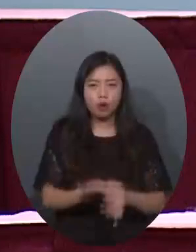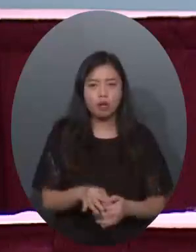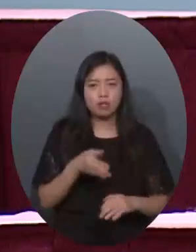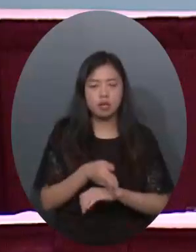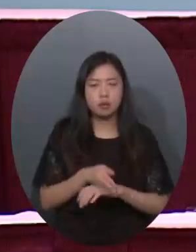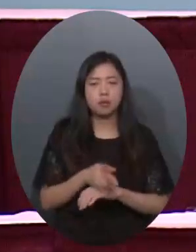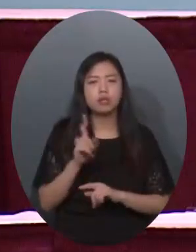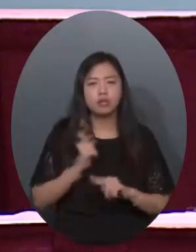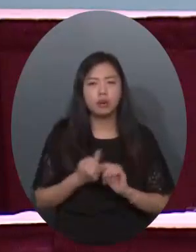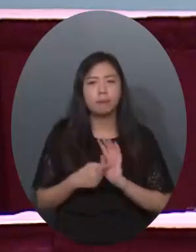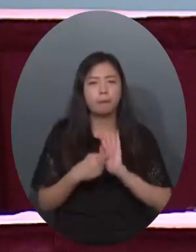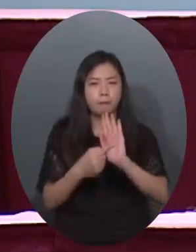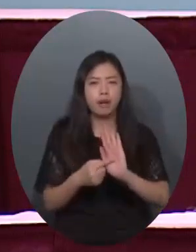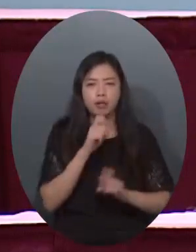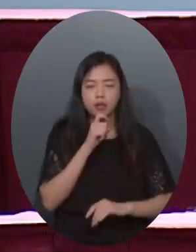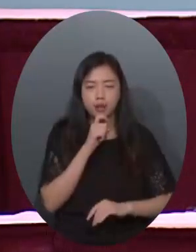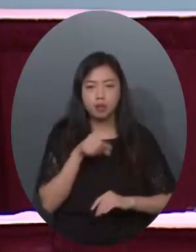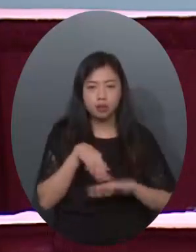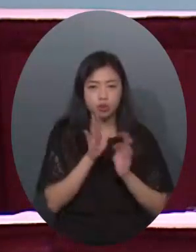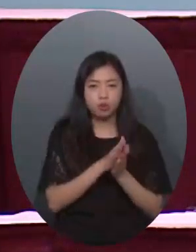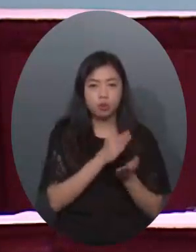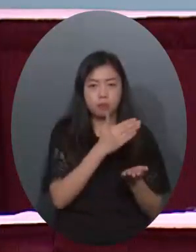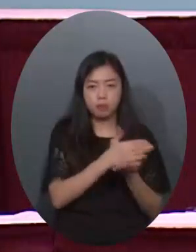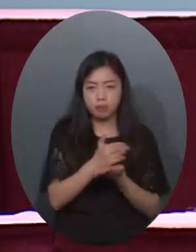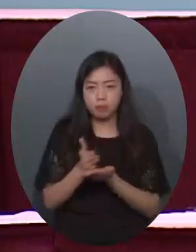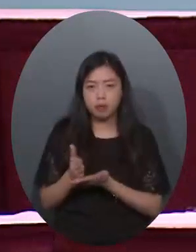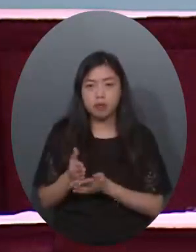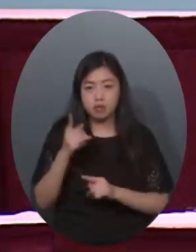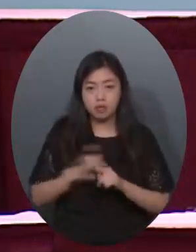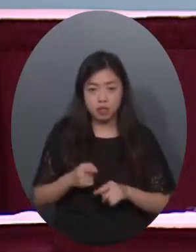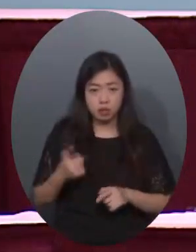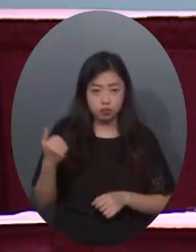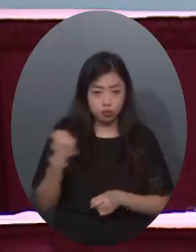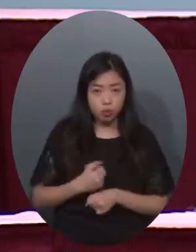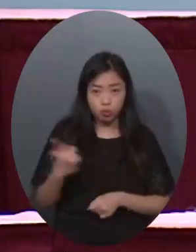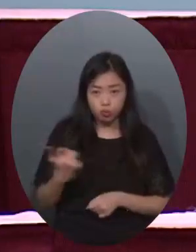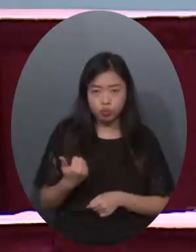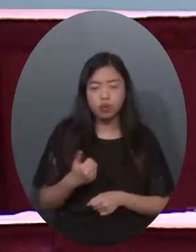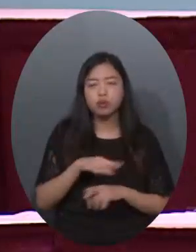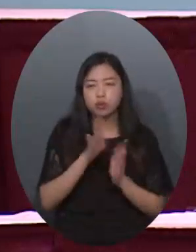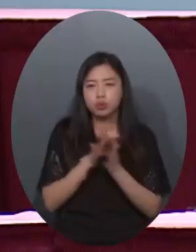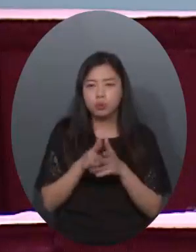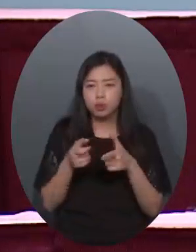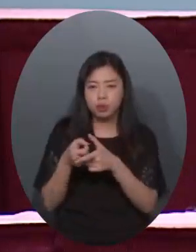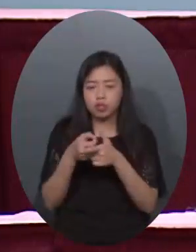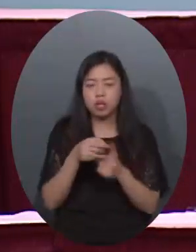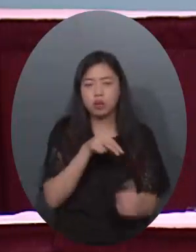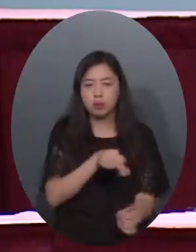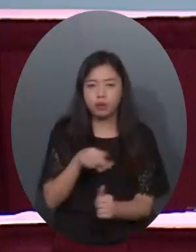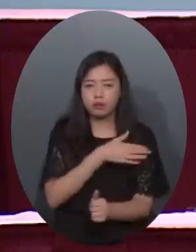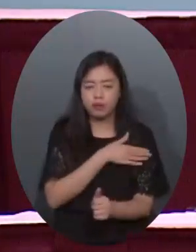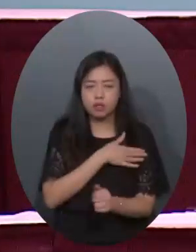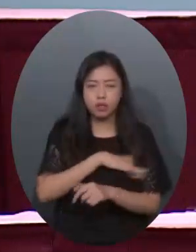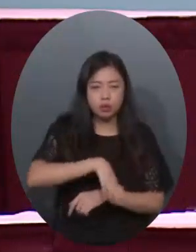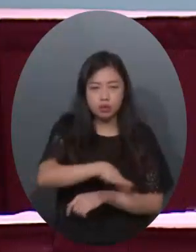的展現，而以上種種得以實施，全賴公司管理層及所有員